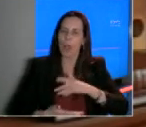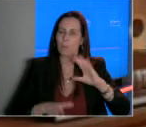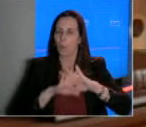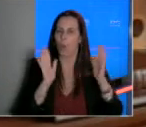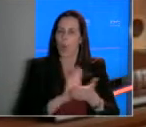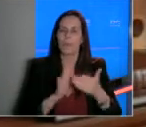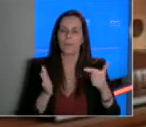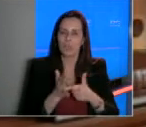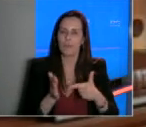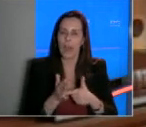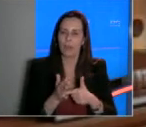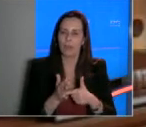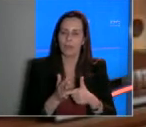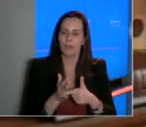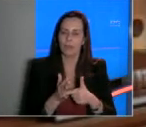כולם, כדי